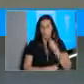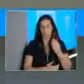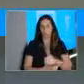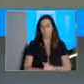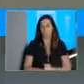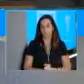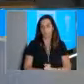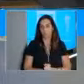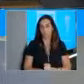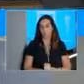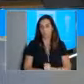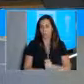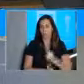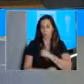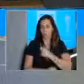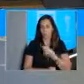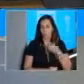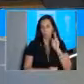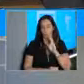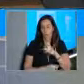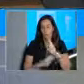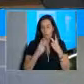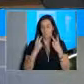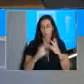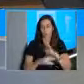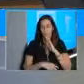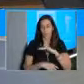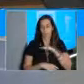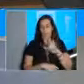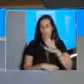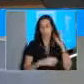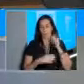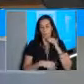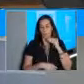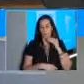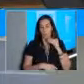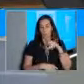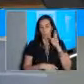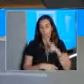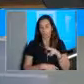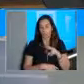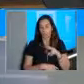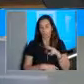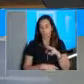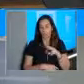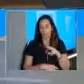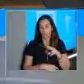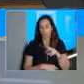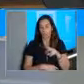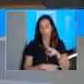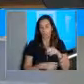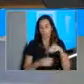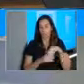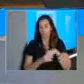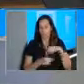הרי הדתה אין משמעותה שלכל ילד בכל בית ספר יש הטפה דתית.